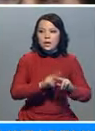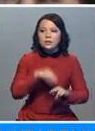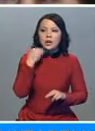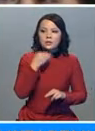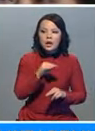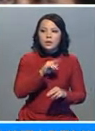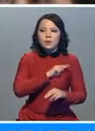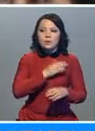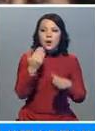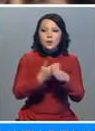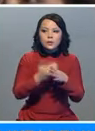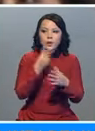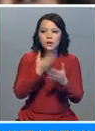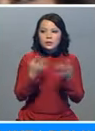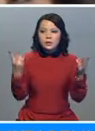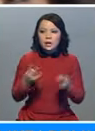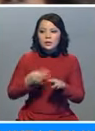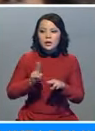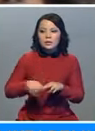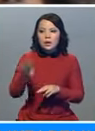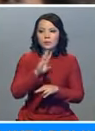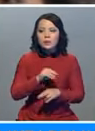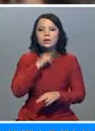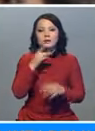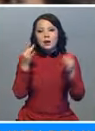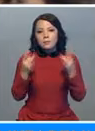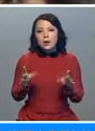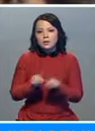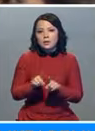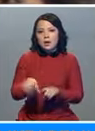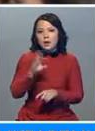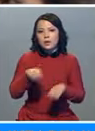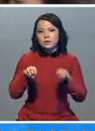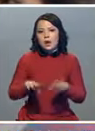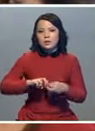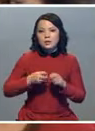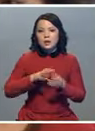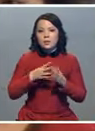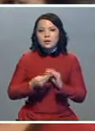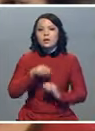лайықты көмек көрсету. Қазіргі басшыларымыз осындай қарапайым ғана мәселелердің өзін шешуге қауқарсыз болып отыр.